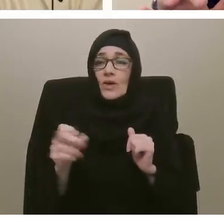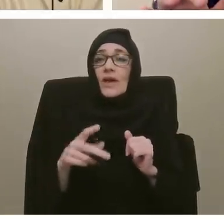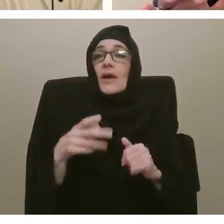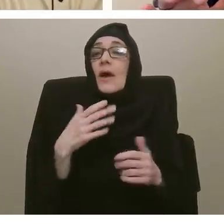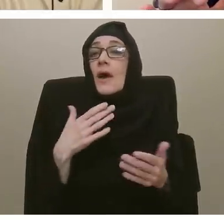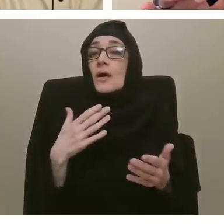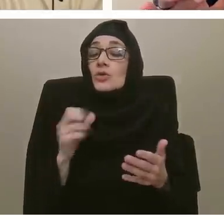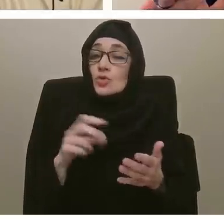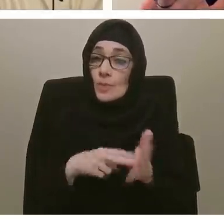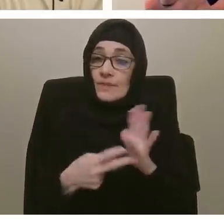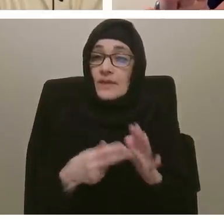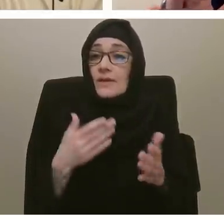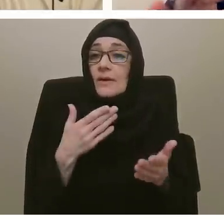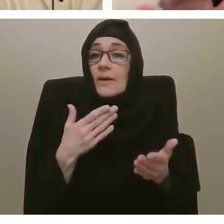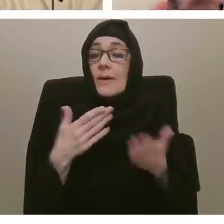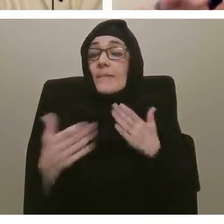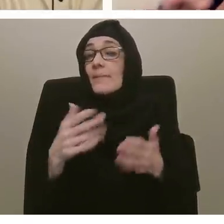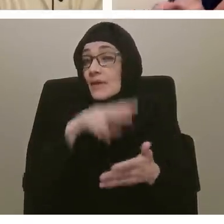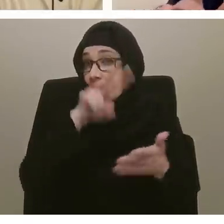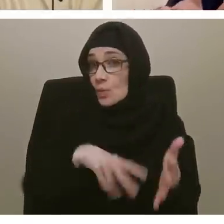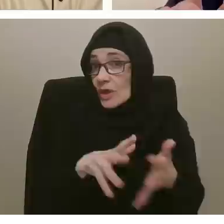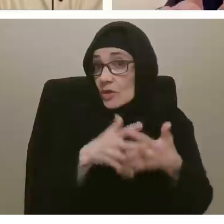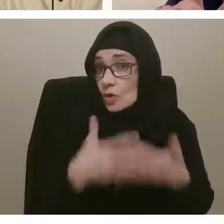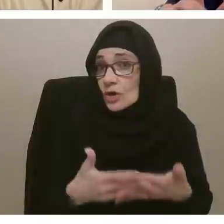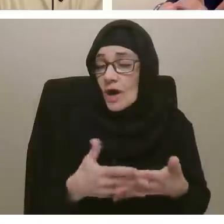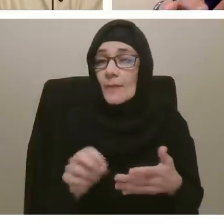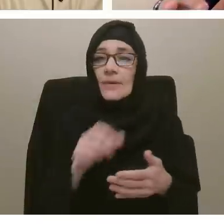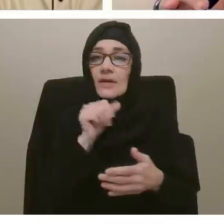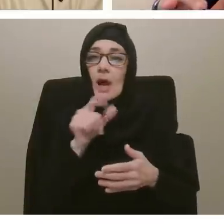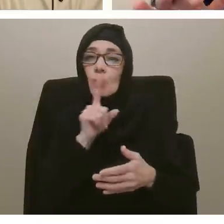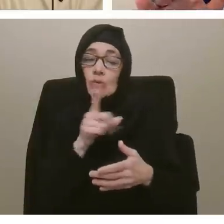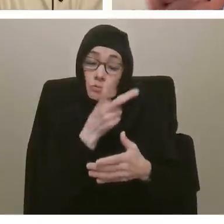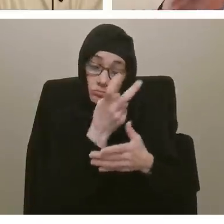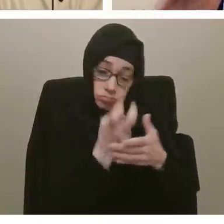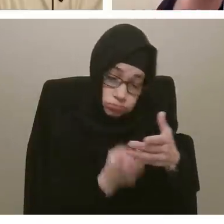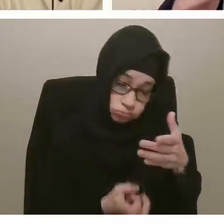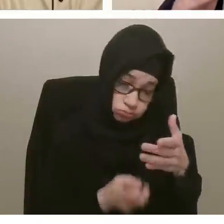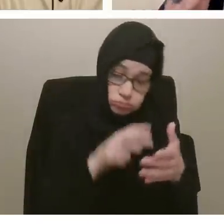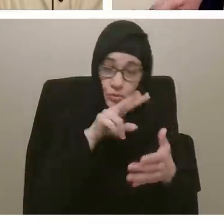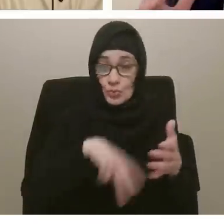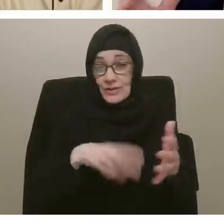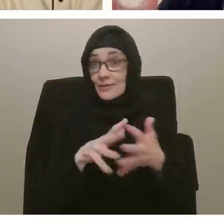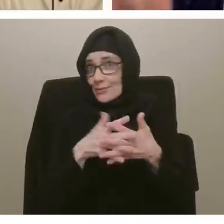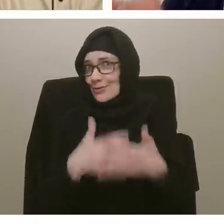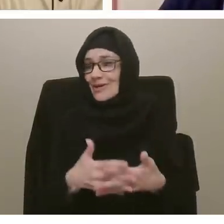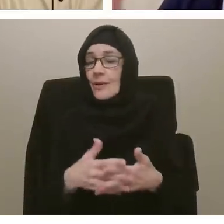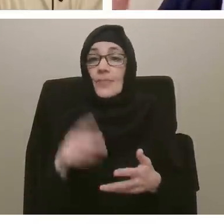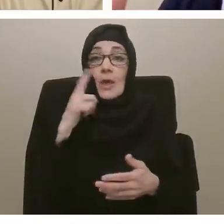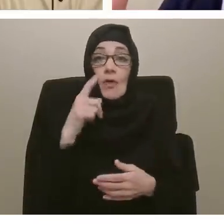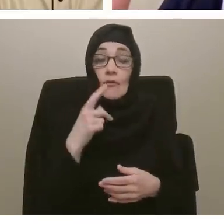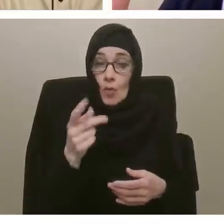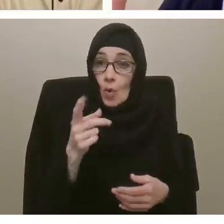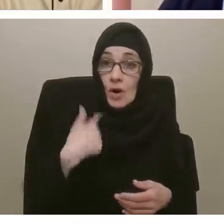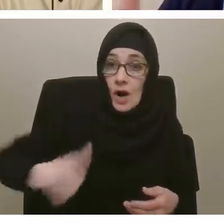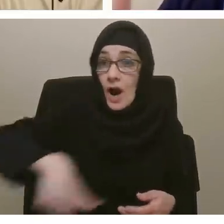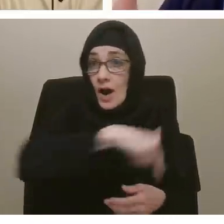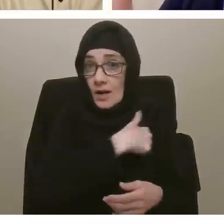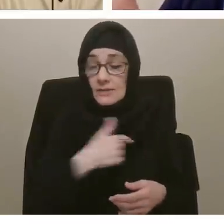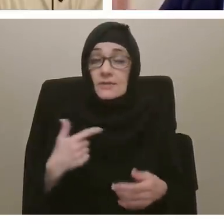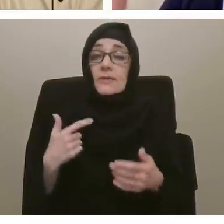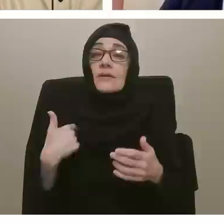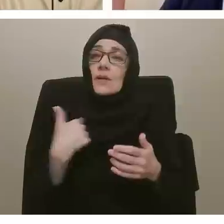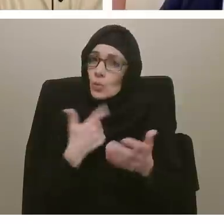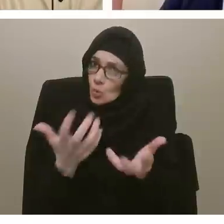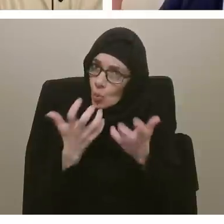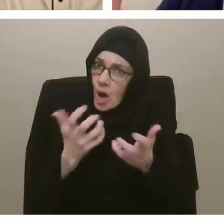يَقْرَأُوهَا. You know, they've read it, but they haven't read it. And for you and I who actually want to read the Qur'an, you know, we want